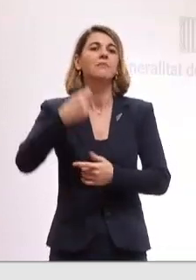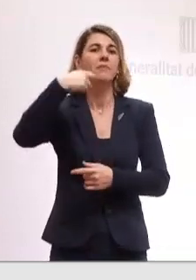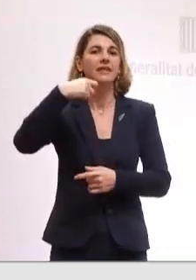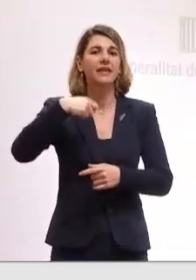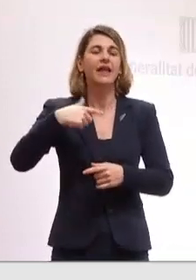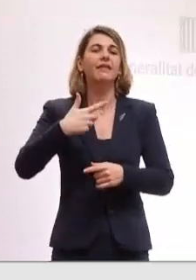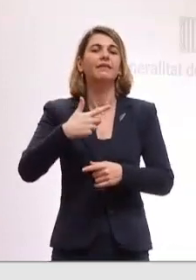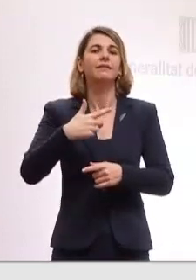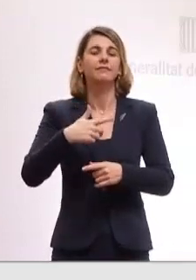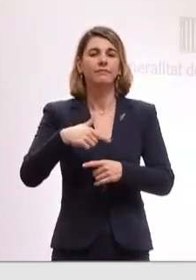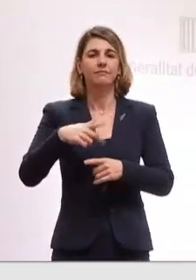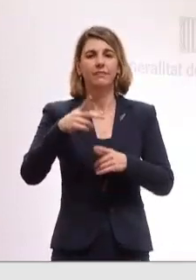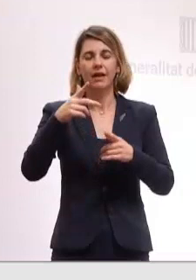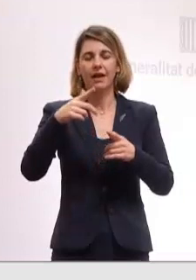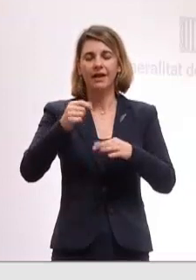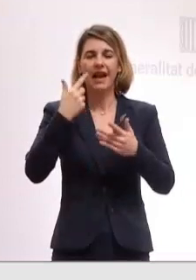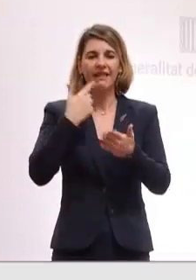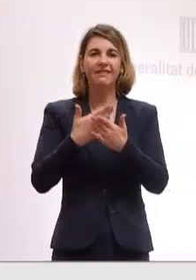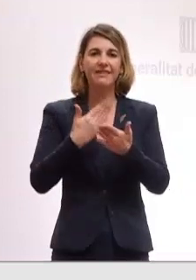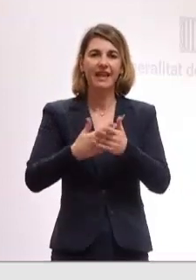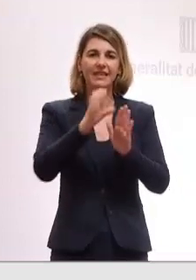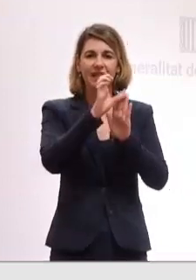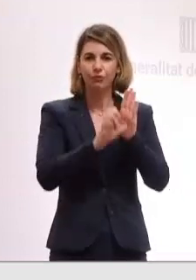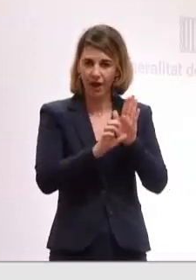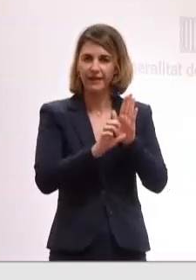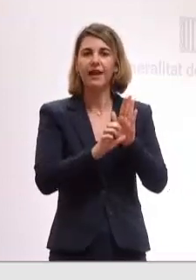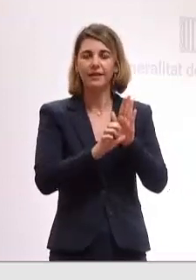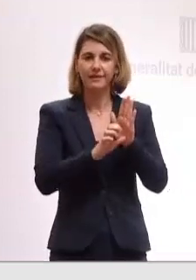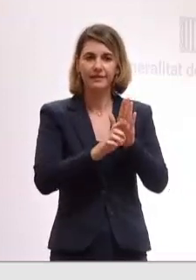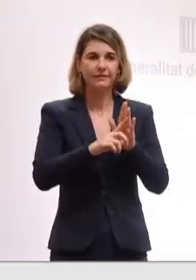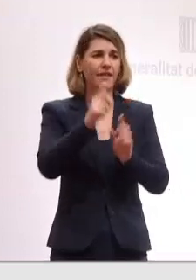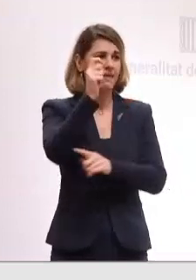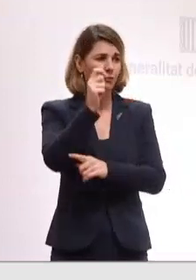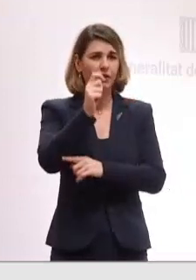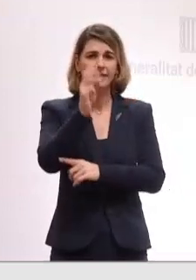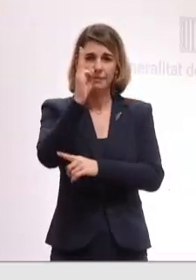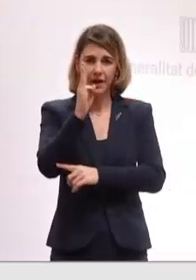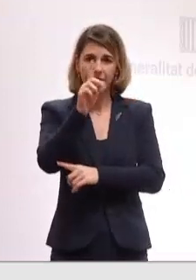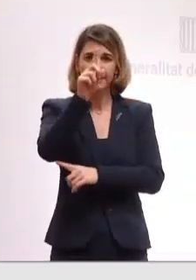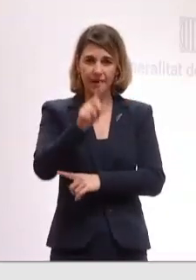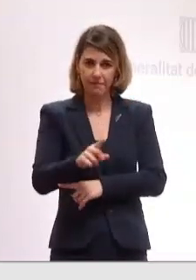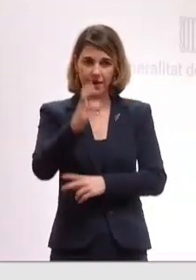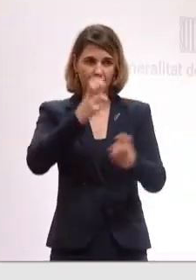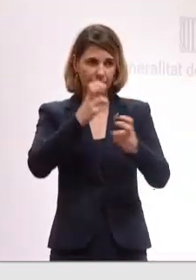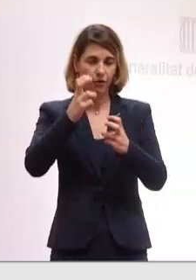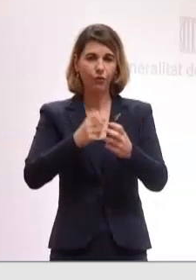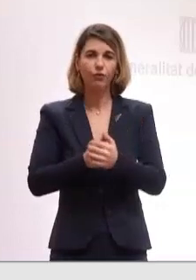del Consell de Garanties Estatutàries, diputats del Parlament, que crec que també han confirmat